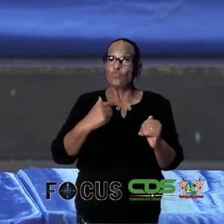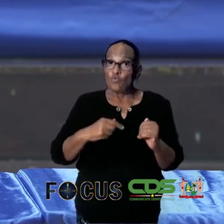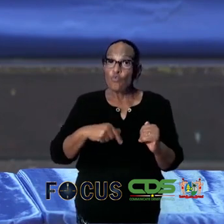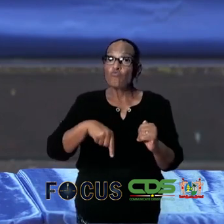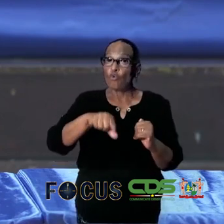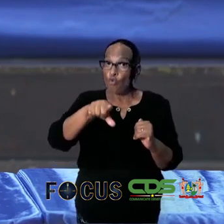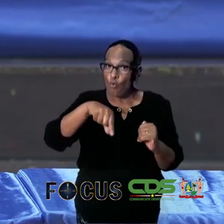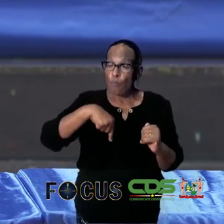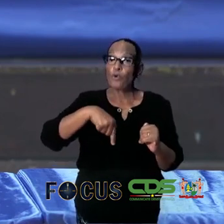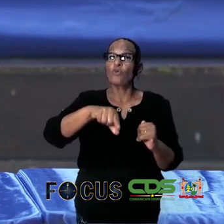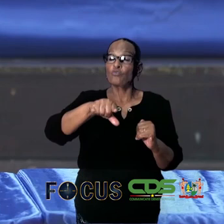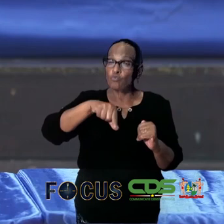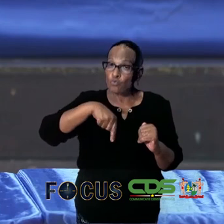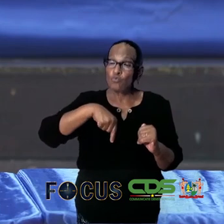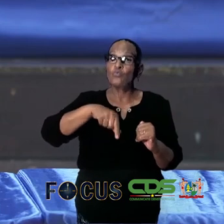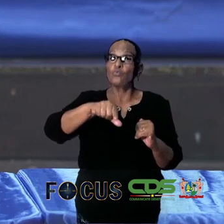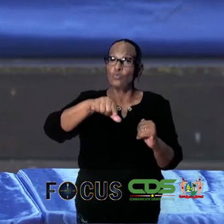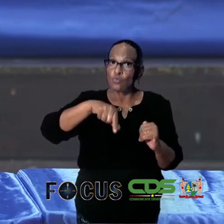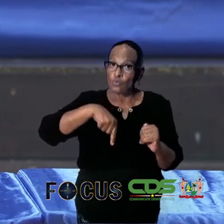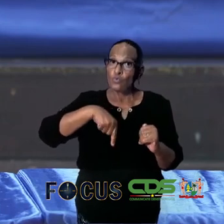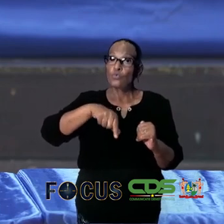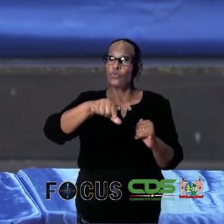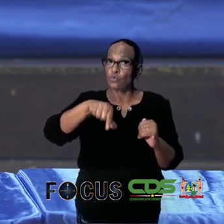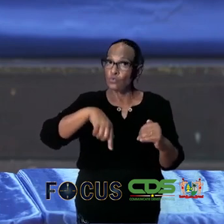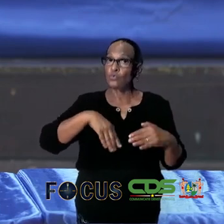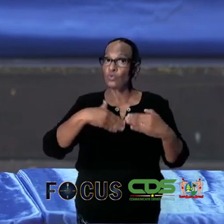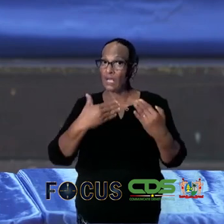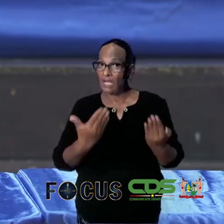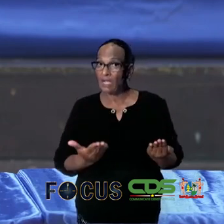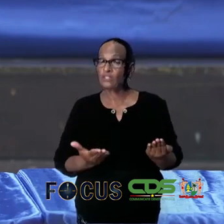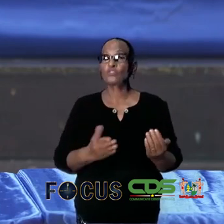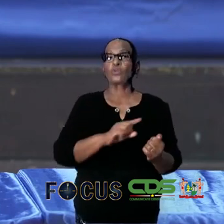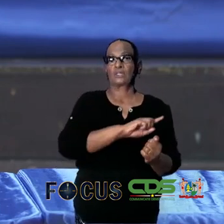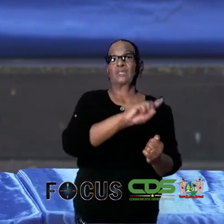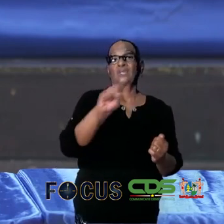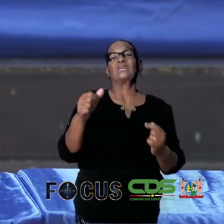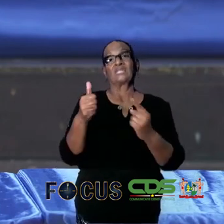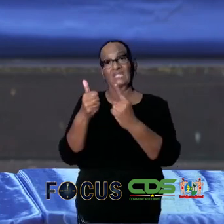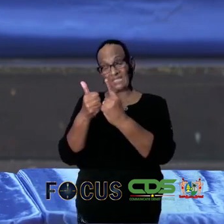voorlopig, en dat duurt volgens mij tot en met 16 februari,